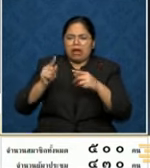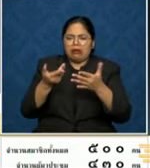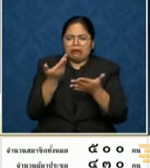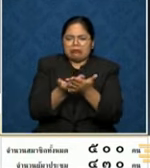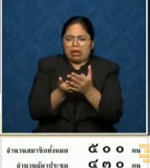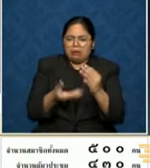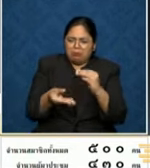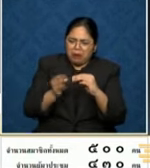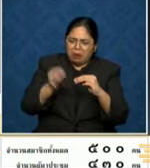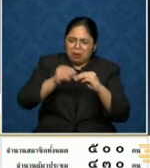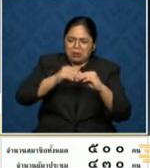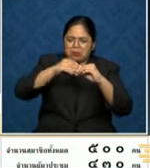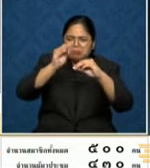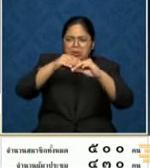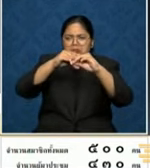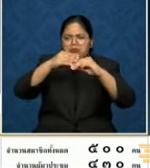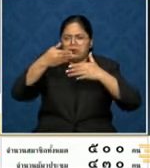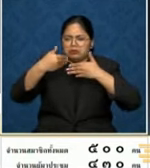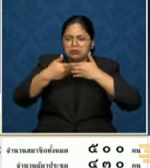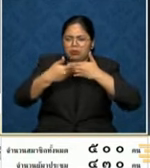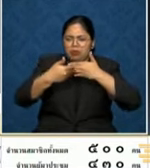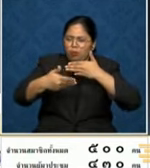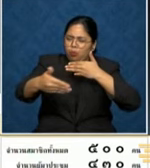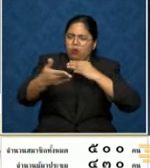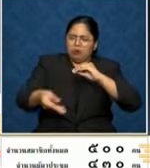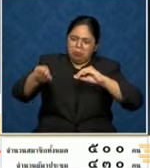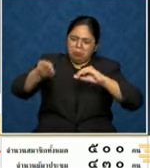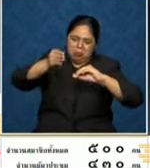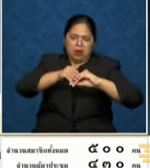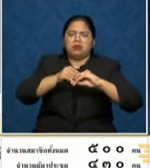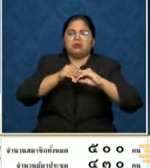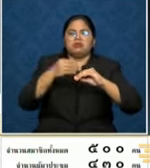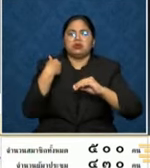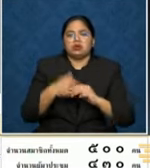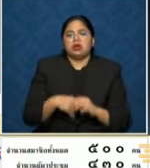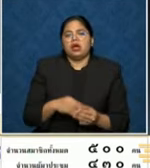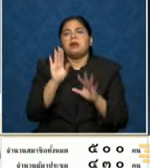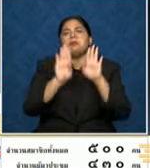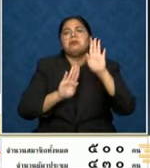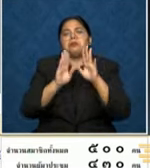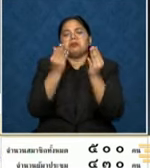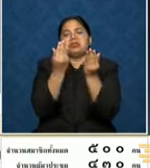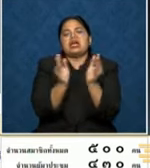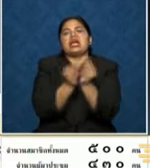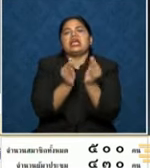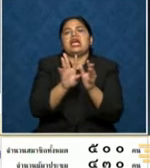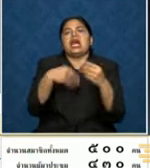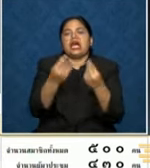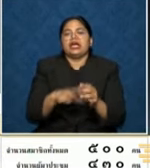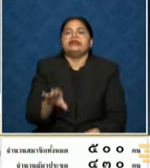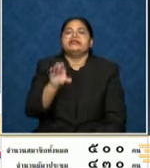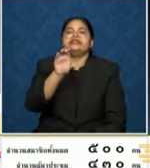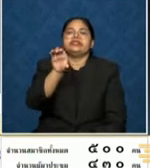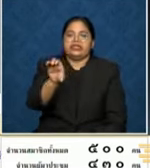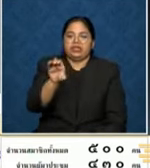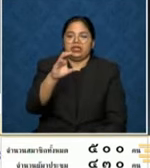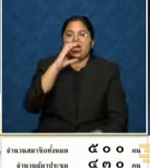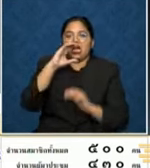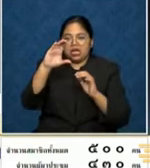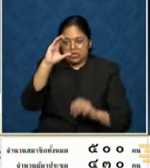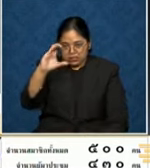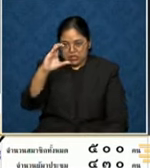านครับเพราะฉะนั้นผมขออนุญาตประเมินในส่วนนี้ให้ครับเกรด C แล้วกันครับท่านประธานครับให้ใจเป็นธรรมกับรัฐบาลท